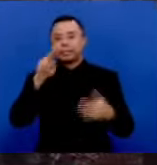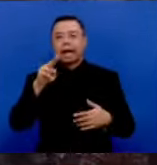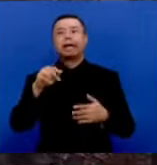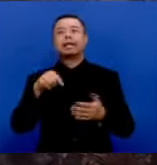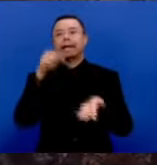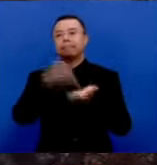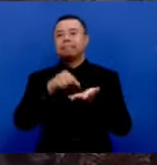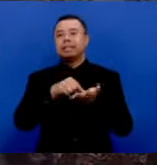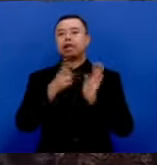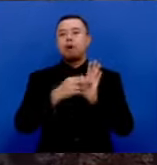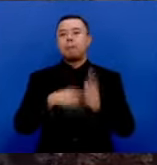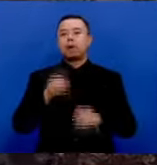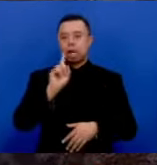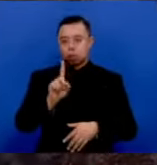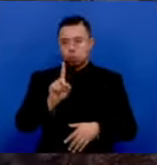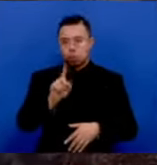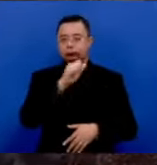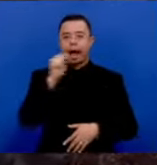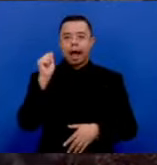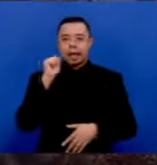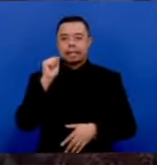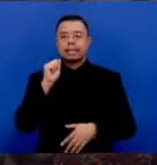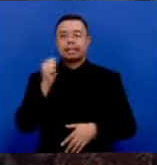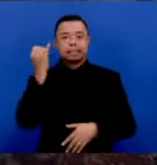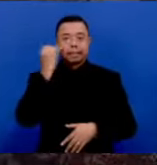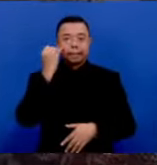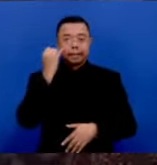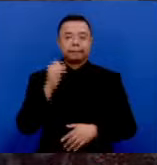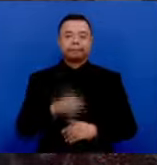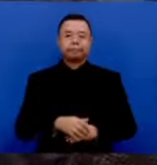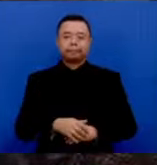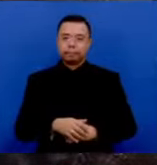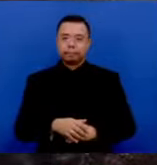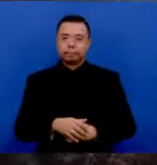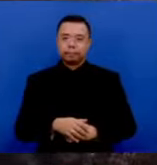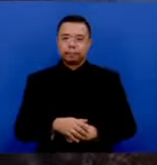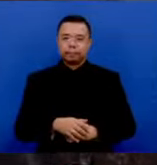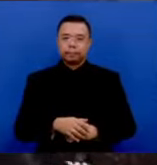capres dan cawapres nomor urut 1, Anies Baswedan dan Muhaimin Iskandar.